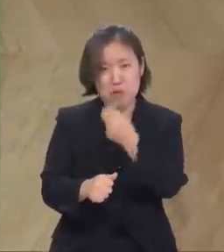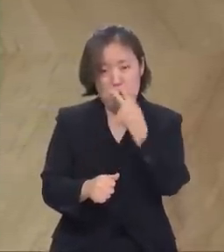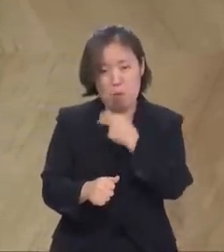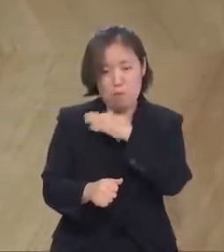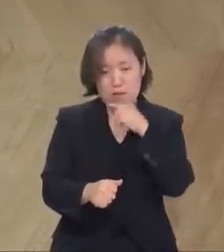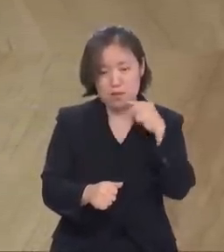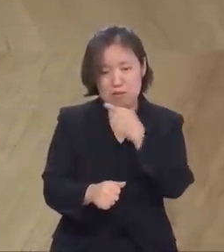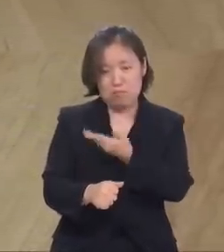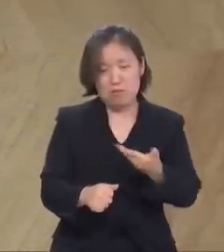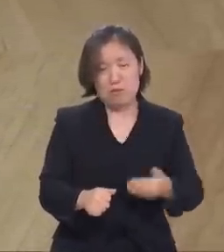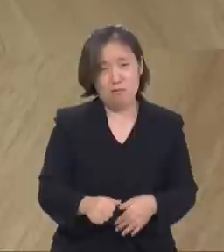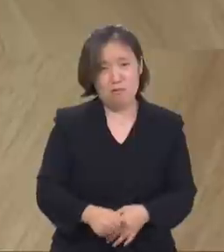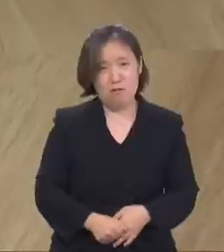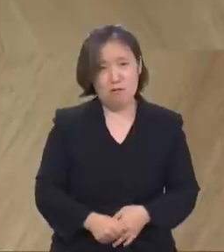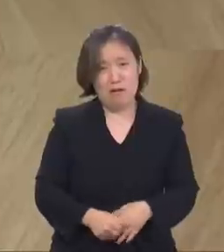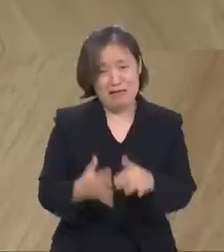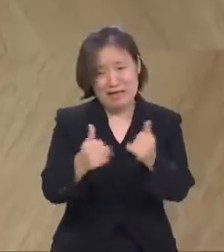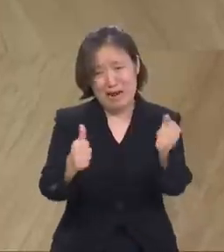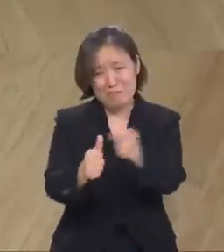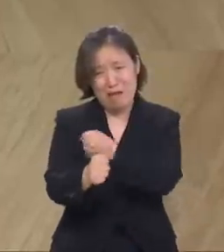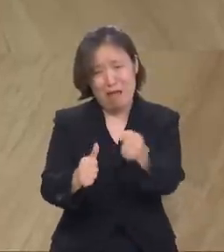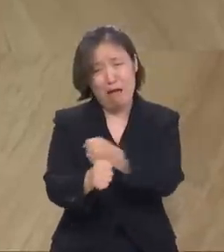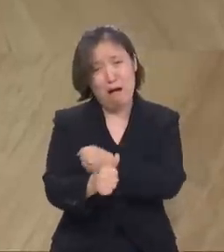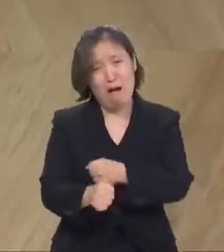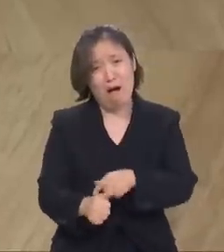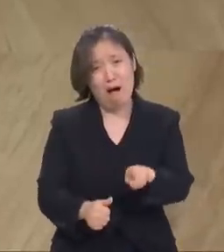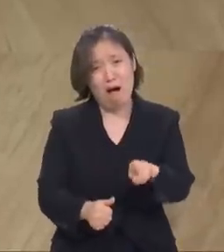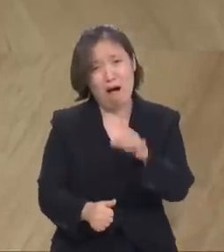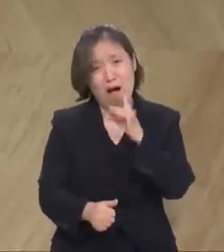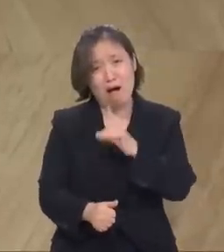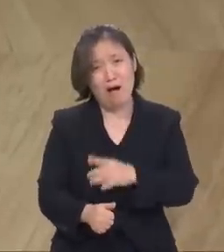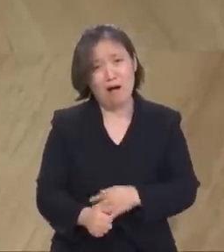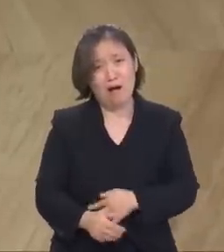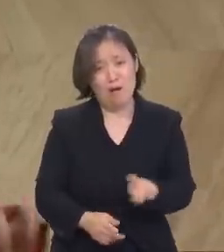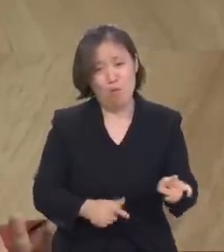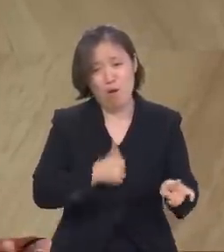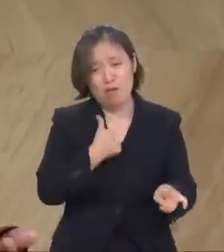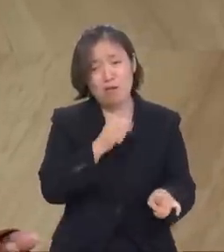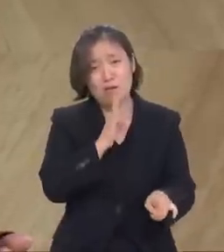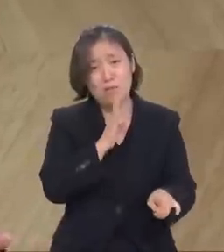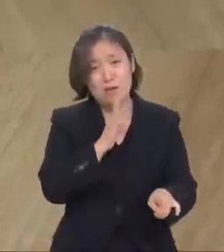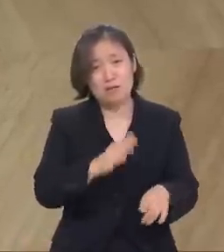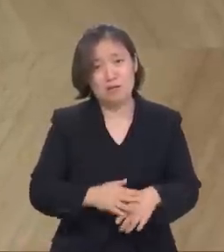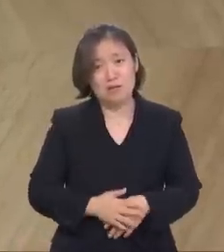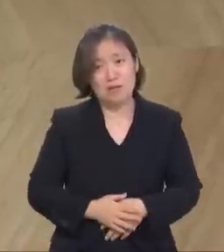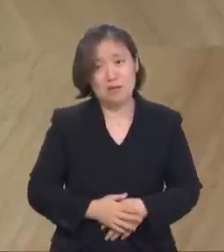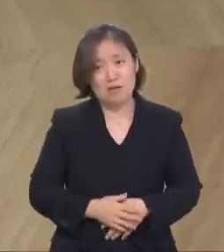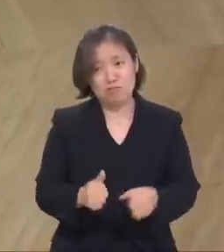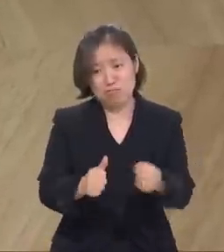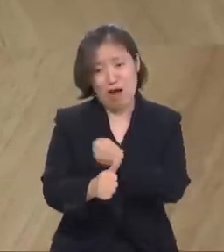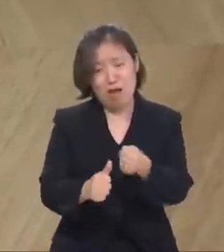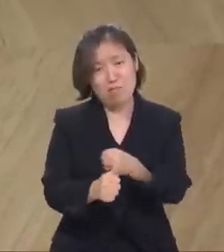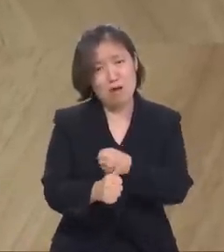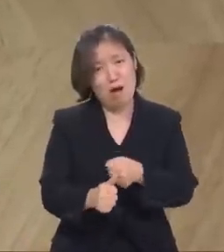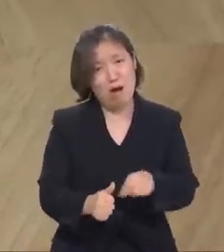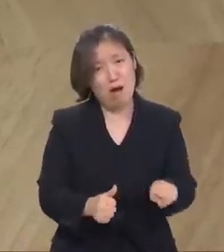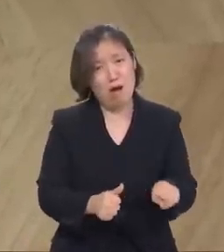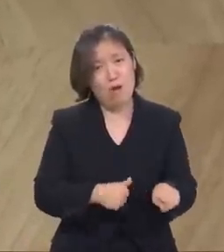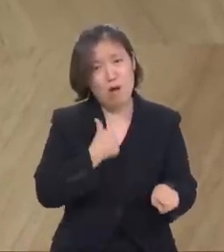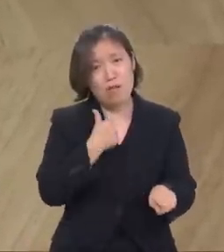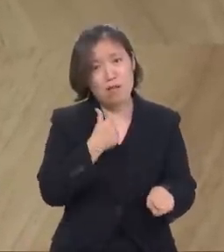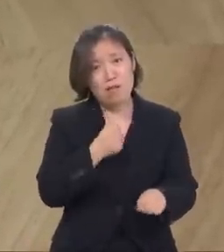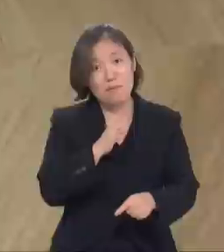났겠죠 어떻게 사람을 그렇게 때릴 수가 있을까 말하다가 내가 화가 나네 어떻게 사람을 그렇게